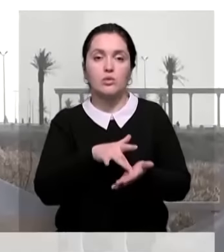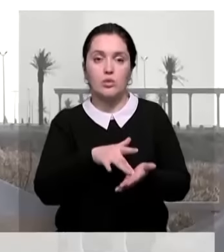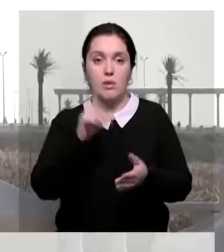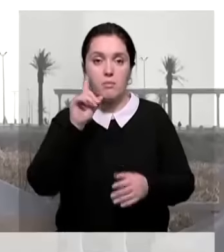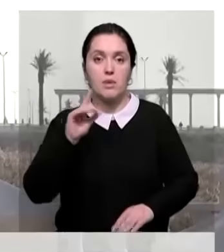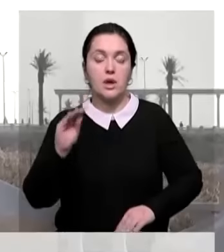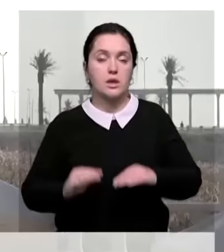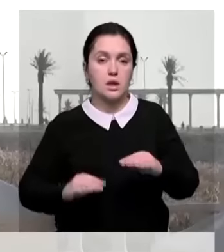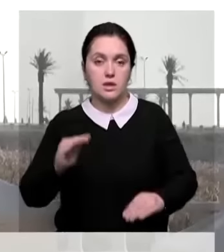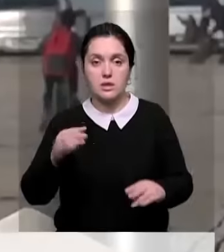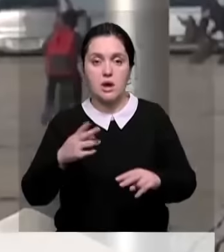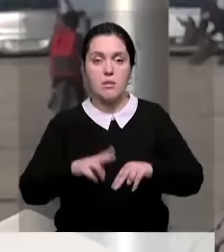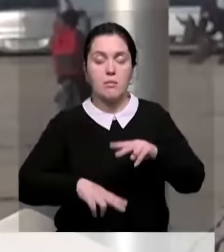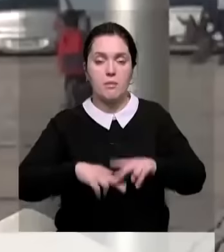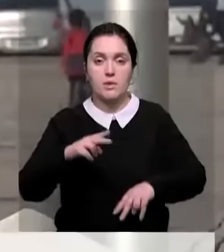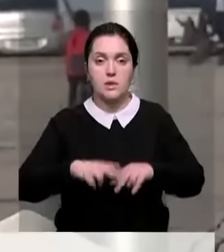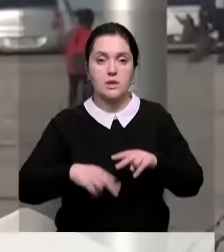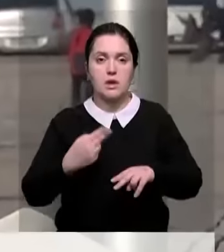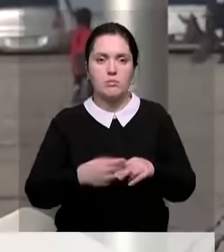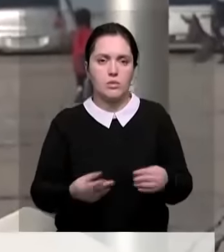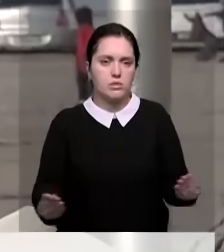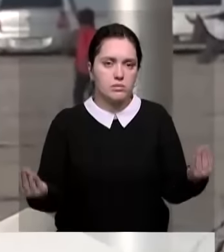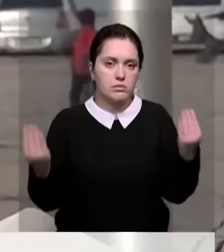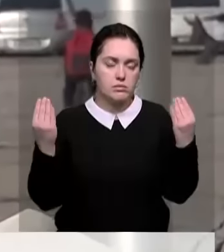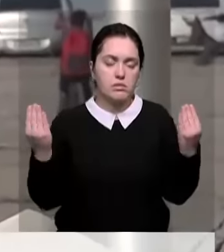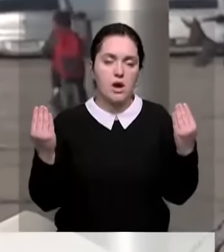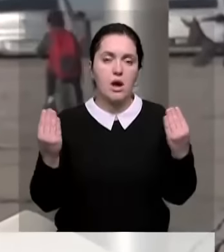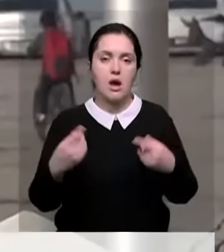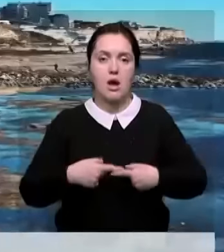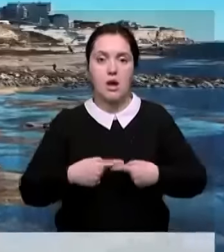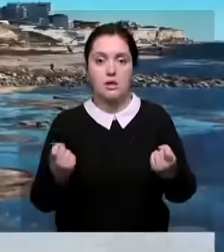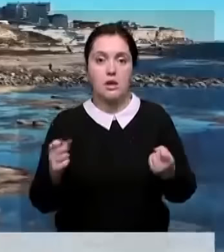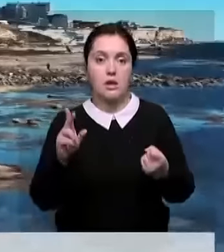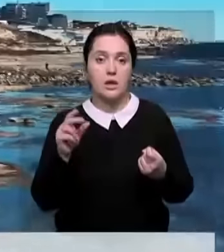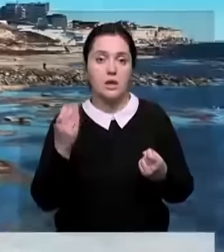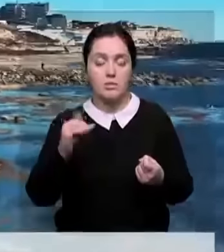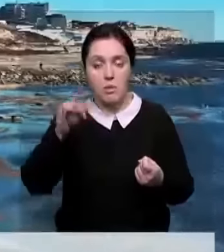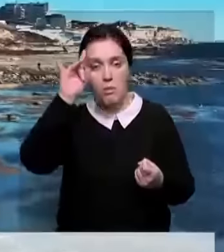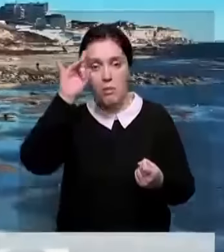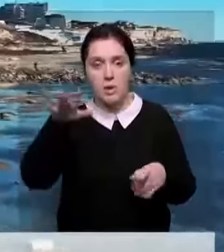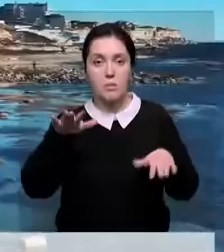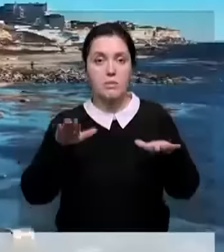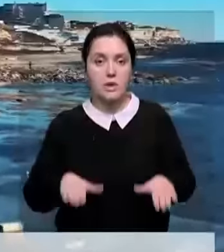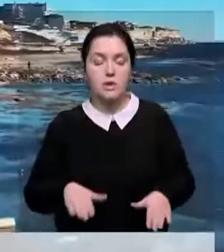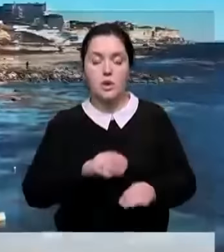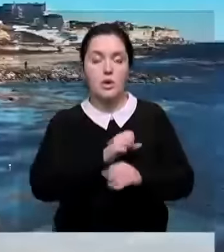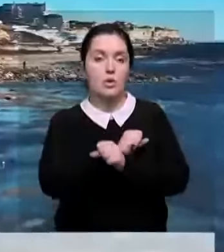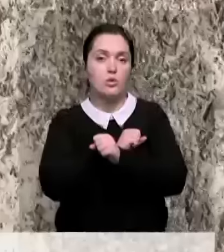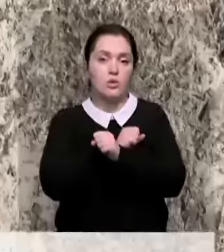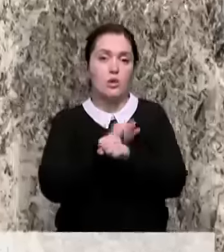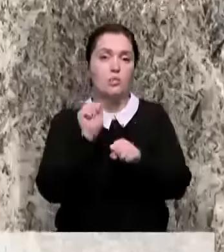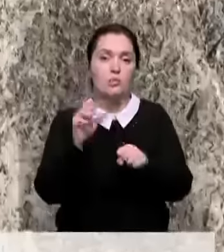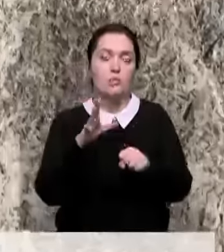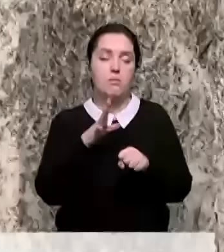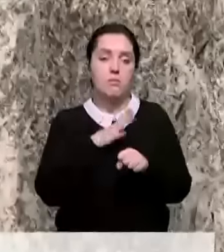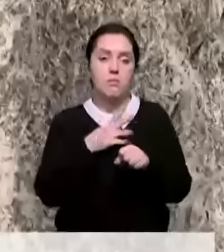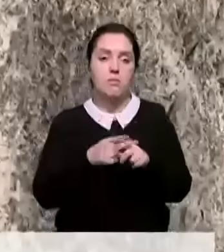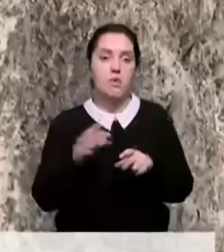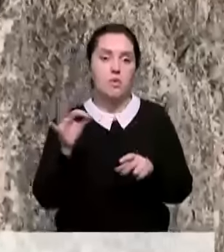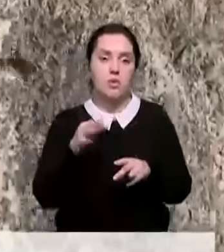Благоустроили набережную, построили фешенебельные отели. Каспий стал популярным местом отдыха. Обмеление моря может свести к нулю